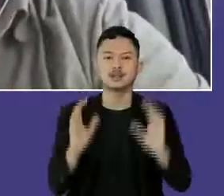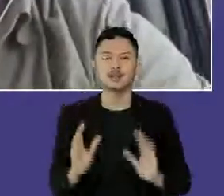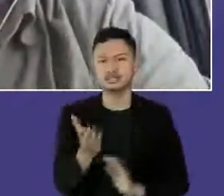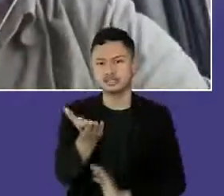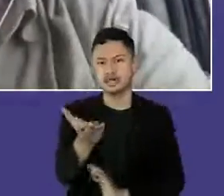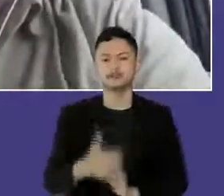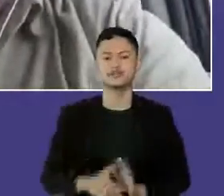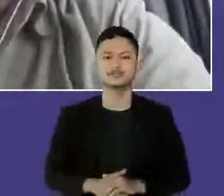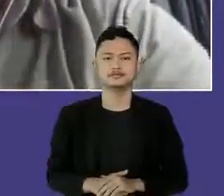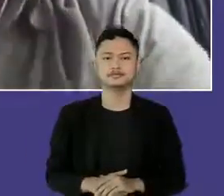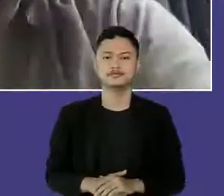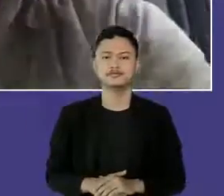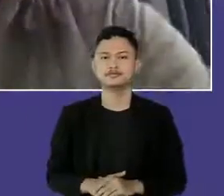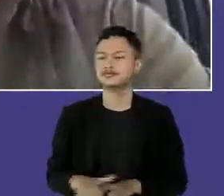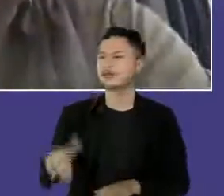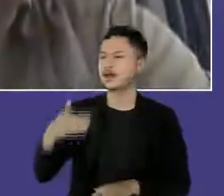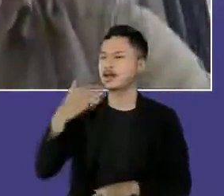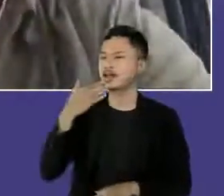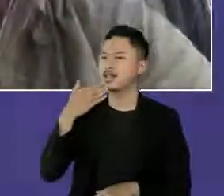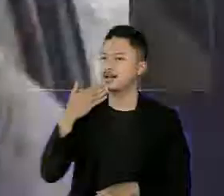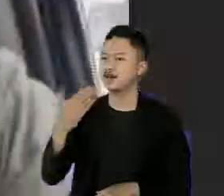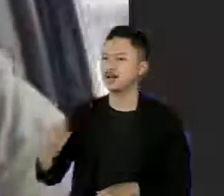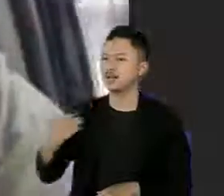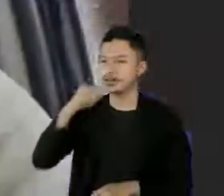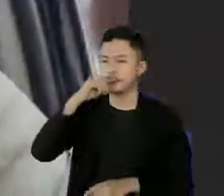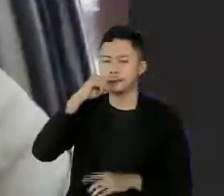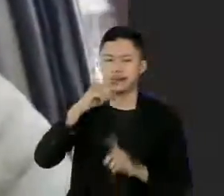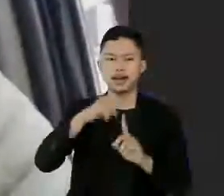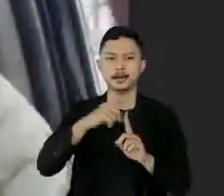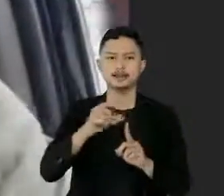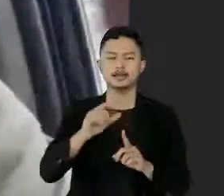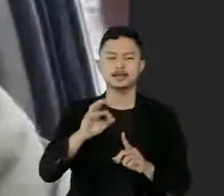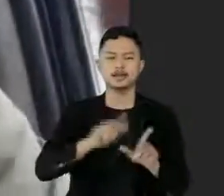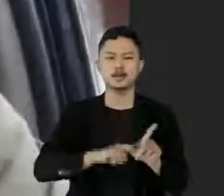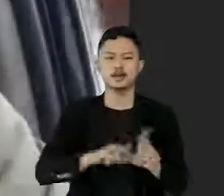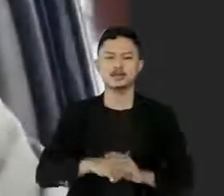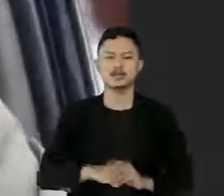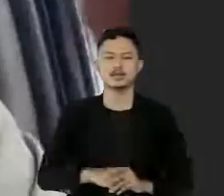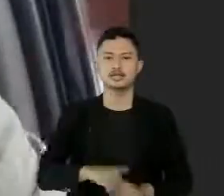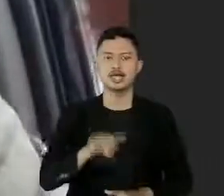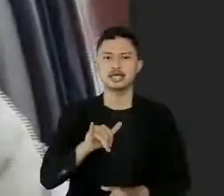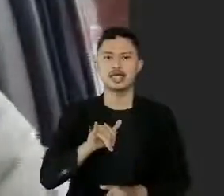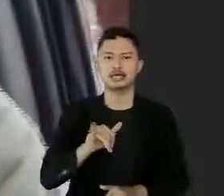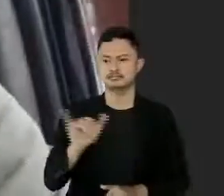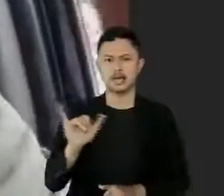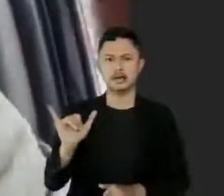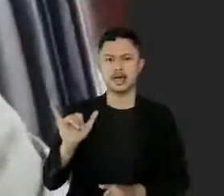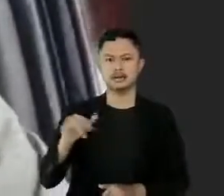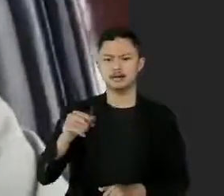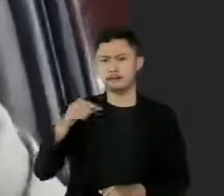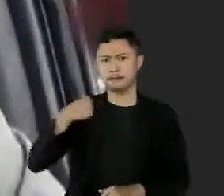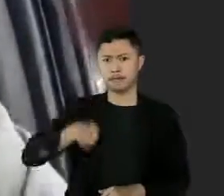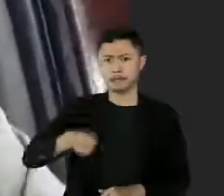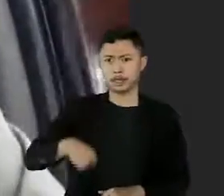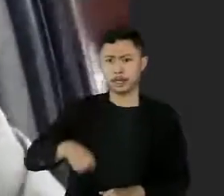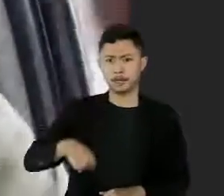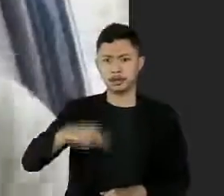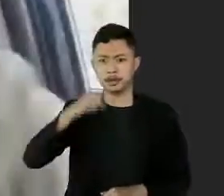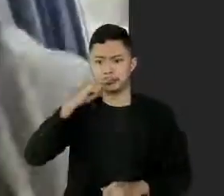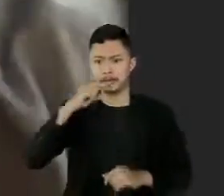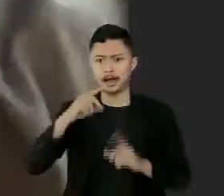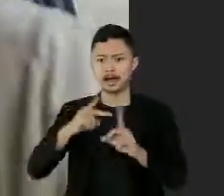Pak ya, silakan. Terima kasih Pak Troy. Saya juga tidak mau kalah nih dengan Pak Menteri sama